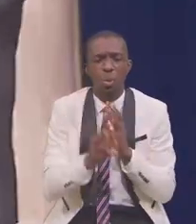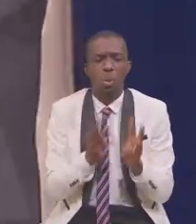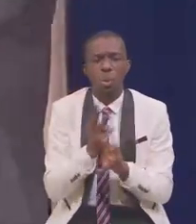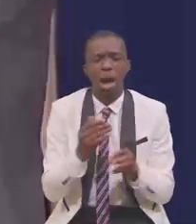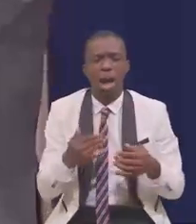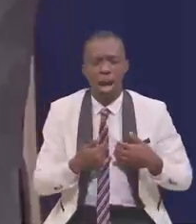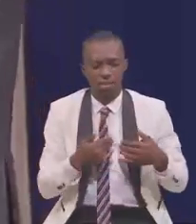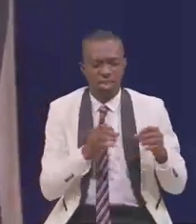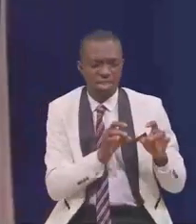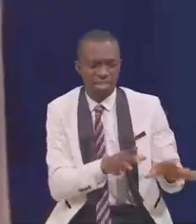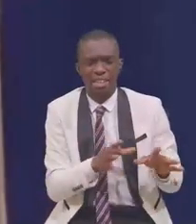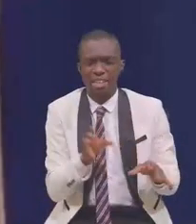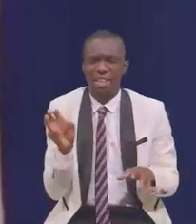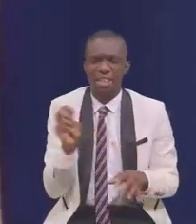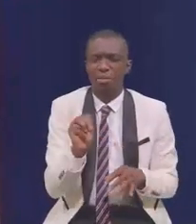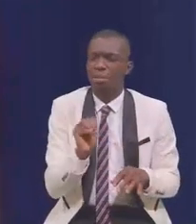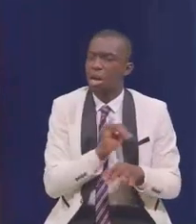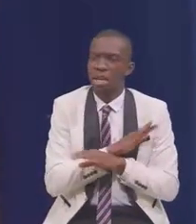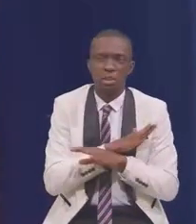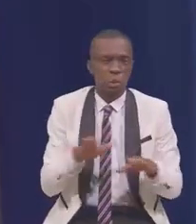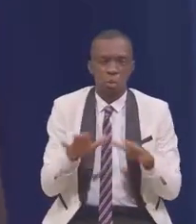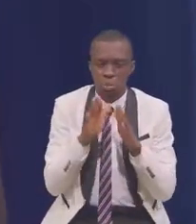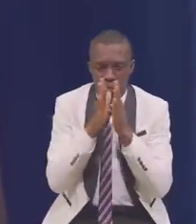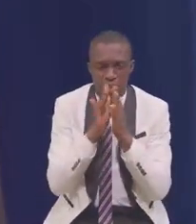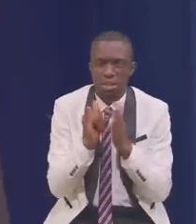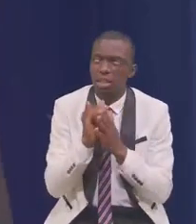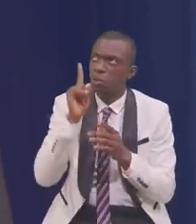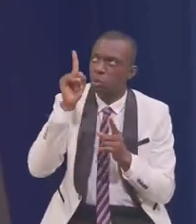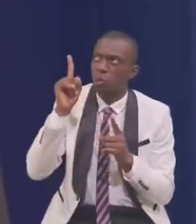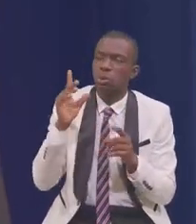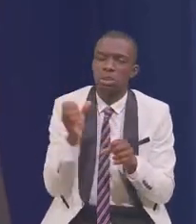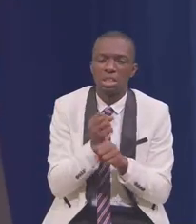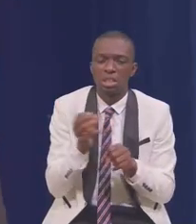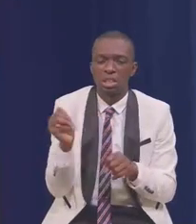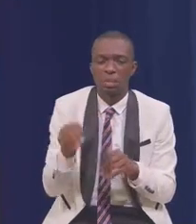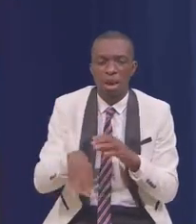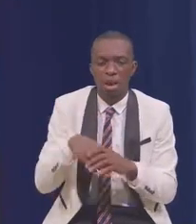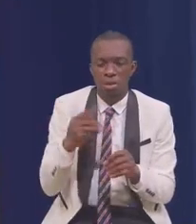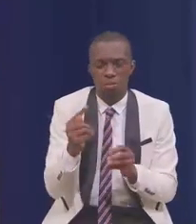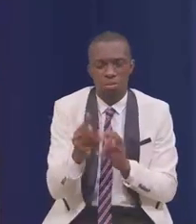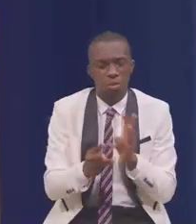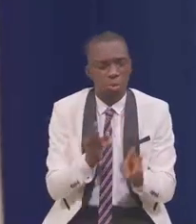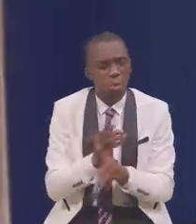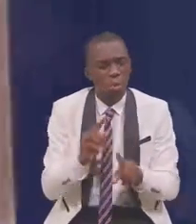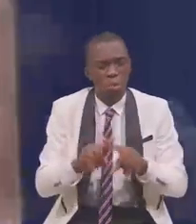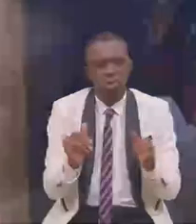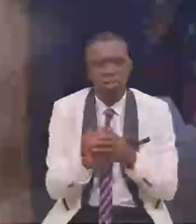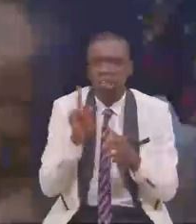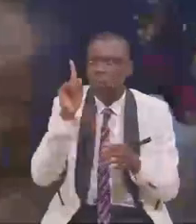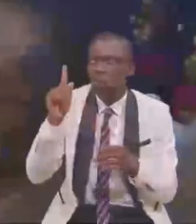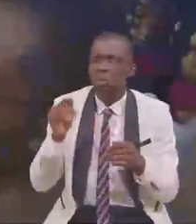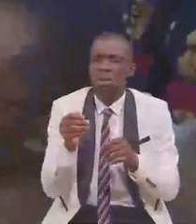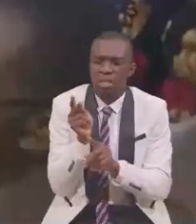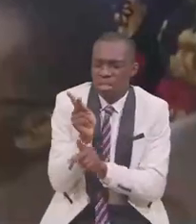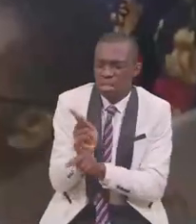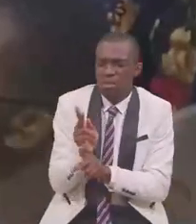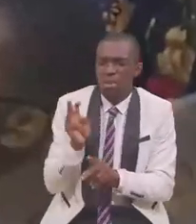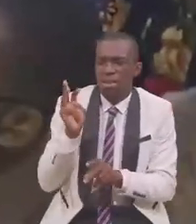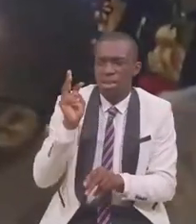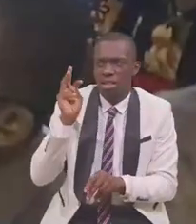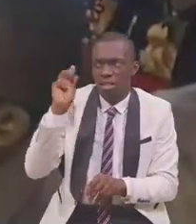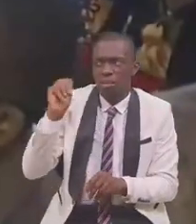Je ne prie pas que tu les ôtes du monde, mais que tu les préserves du mal. Ils ne sont pas du monde, comme moi, je